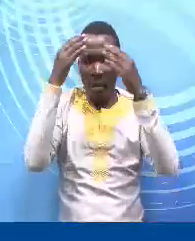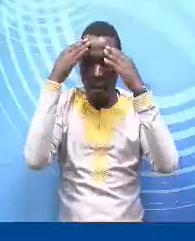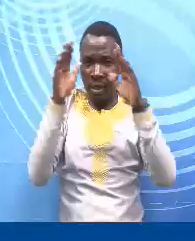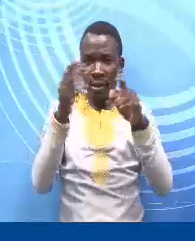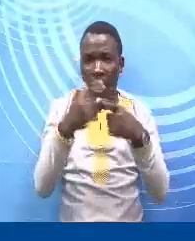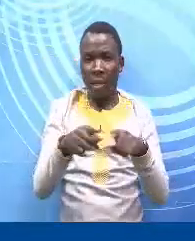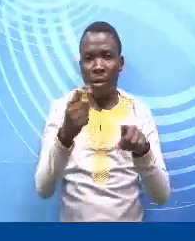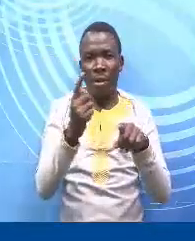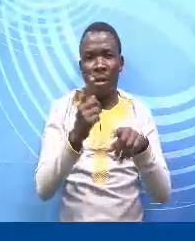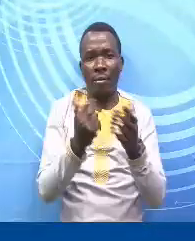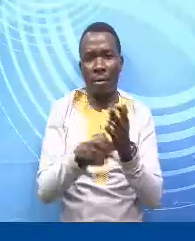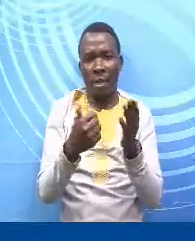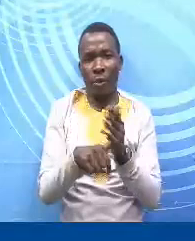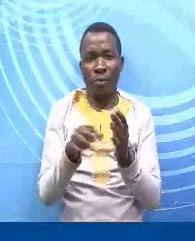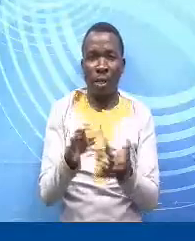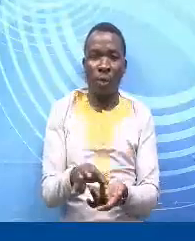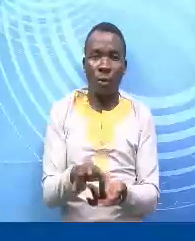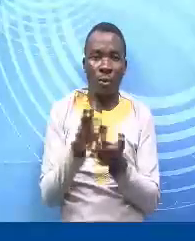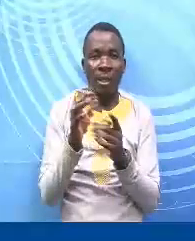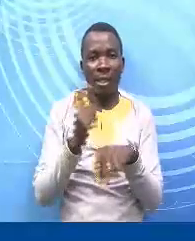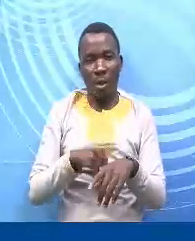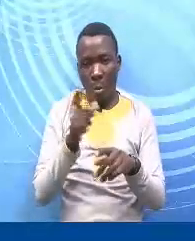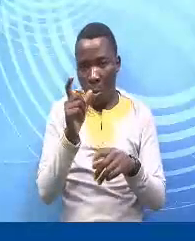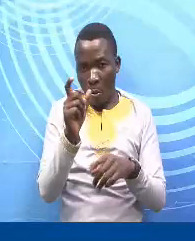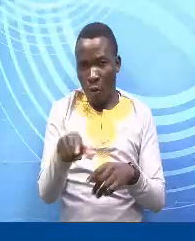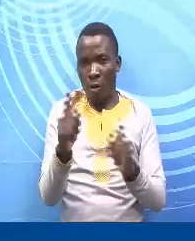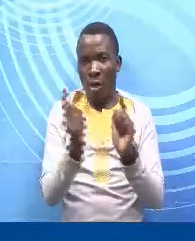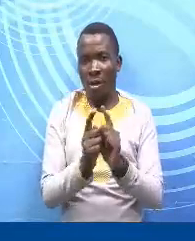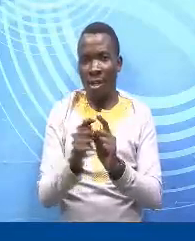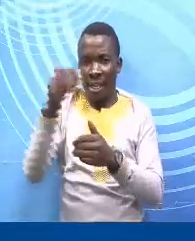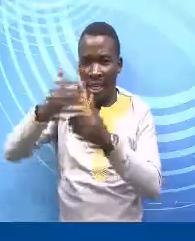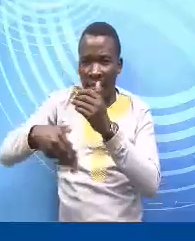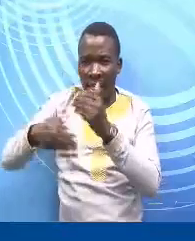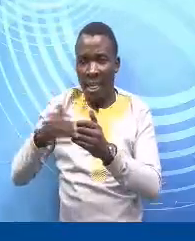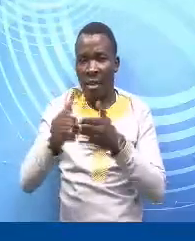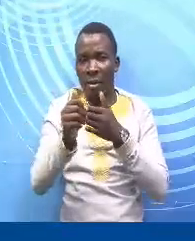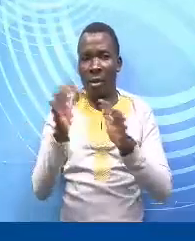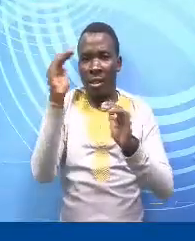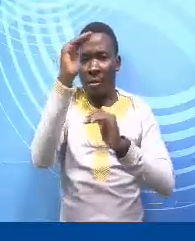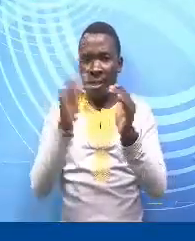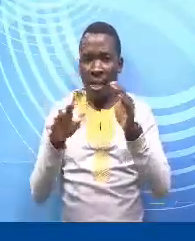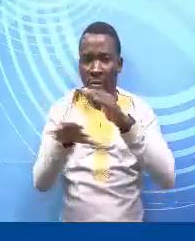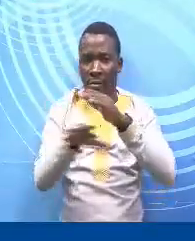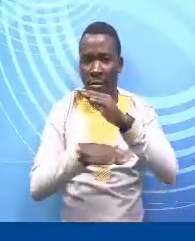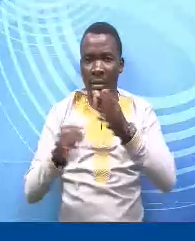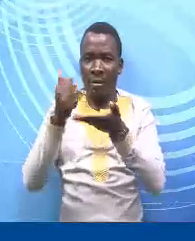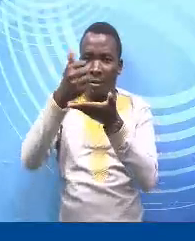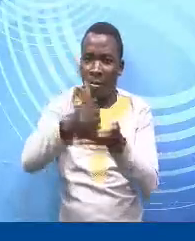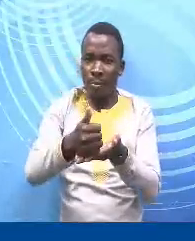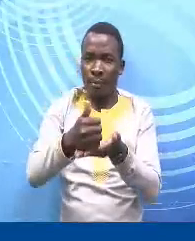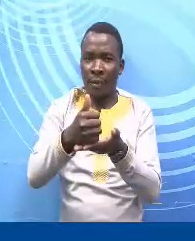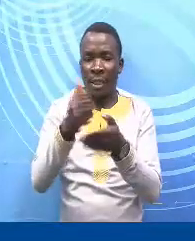ibibazo byihariye iyo umuntu abigize yegera ubuyobozi bw'inzego z'ibanze tukabasha kumufasha